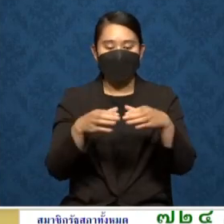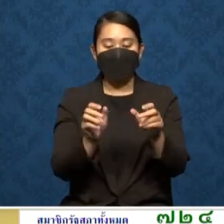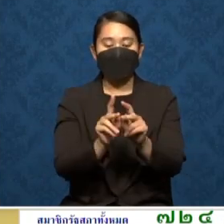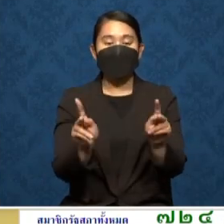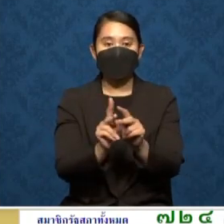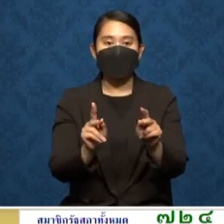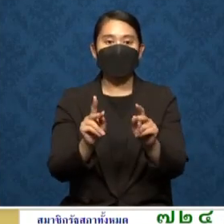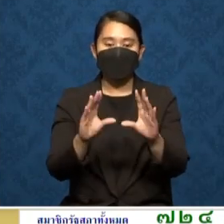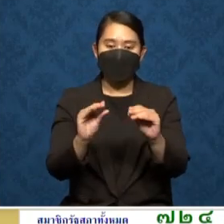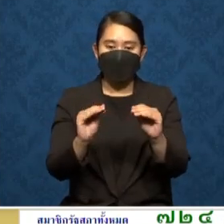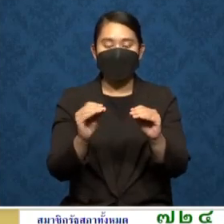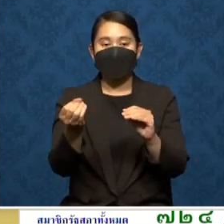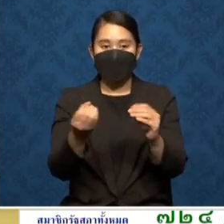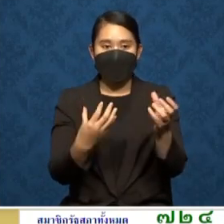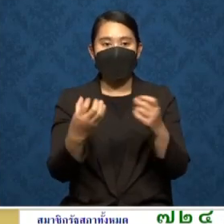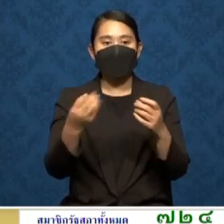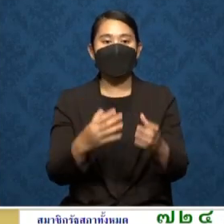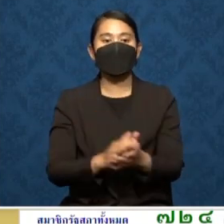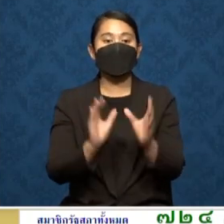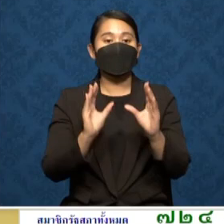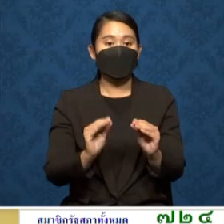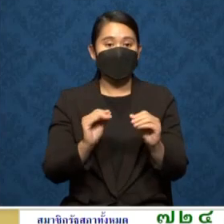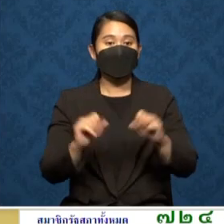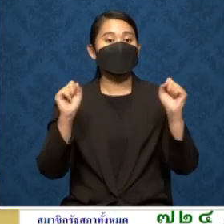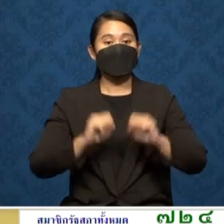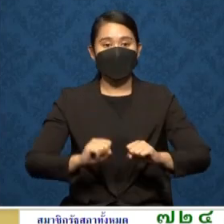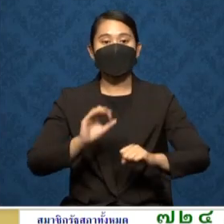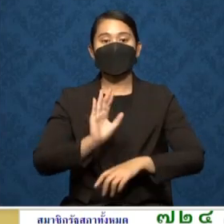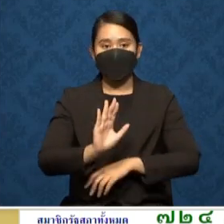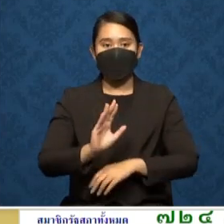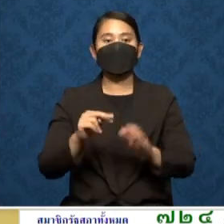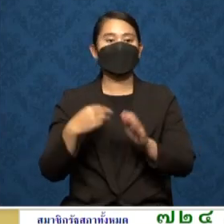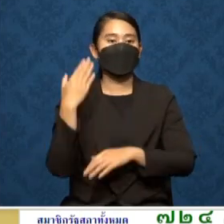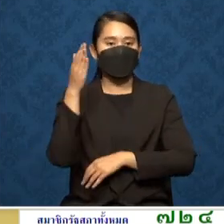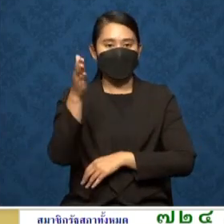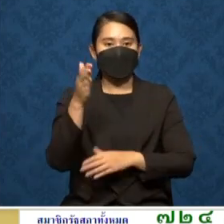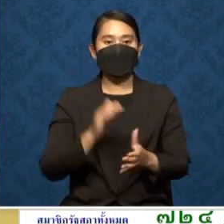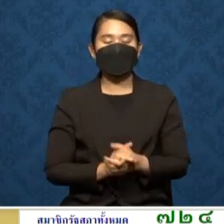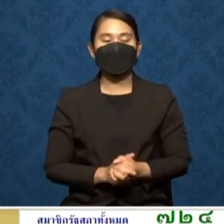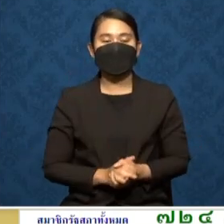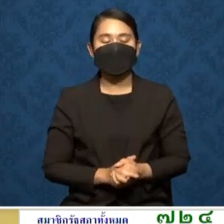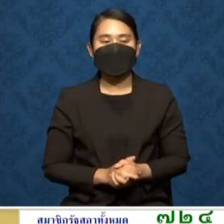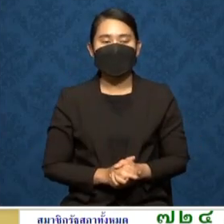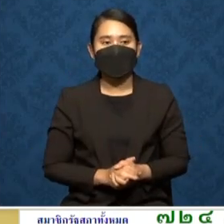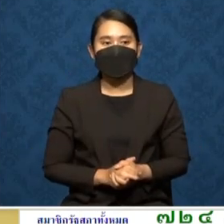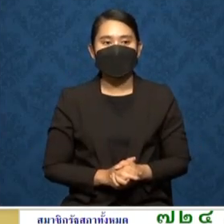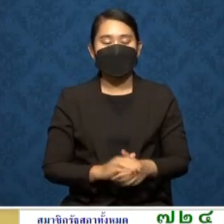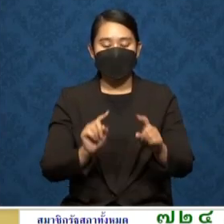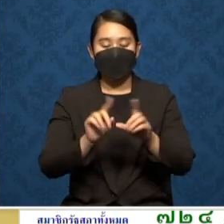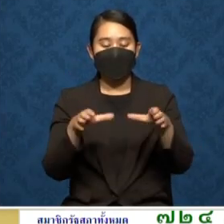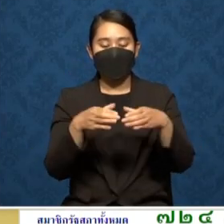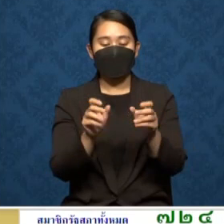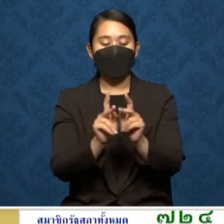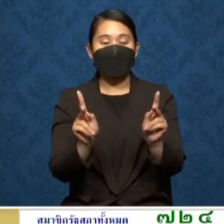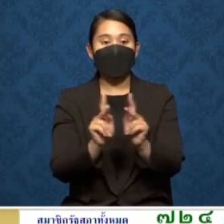เป็นความเห็นของสภาในการที่จะลงมติต่อไปเพียงแต่ว่าในชั้นกรรมธิการผม